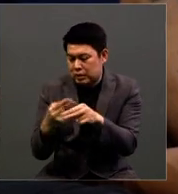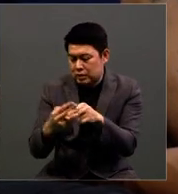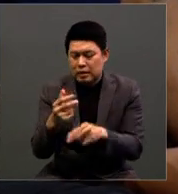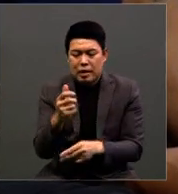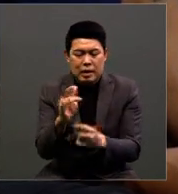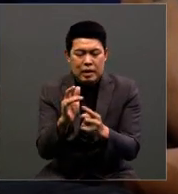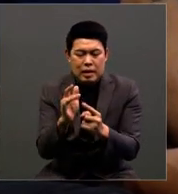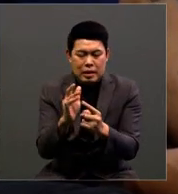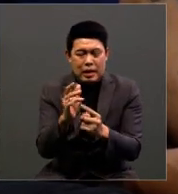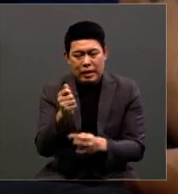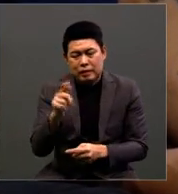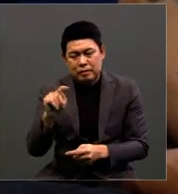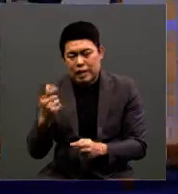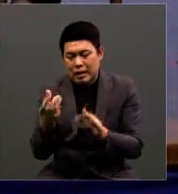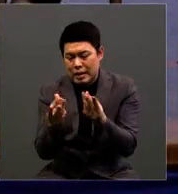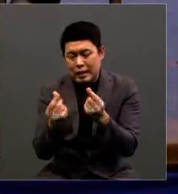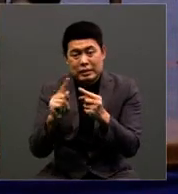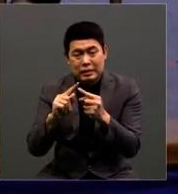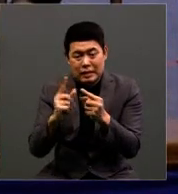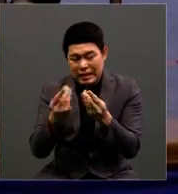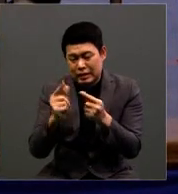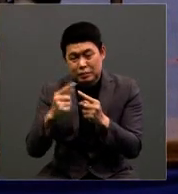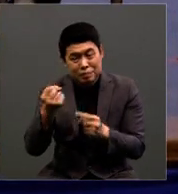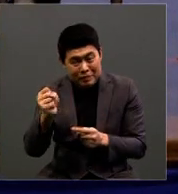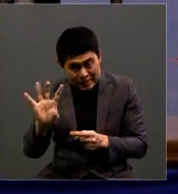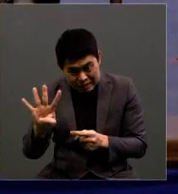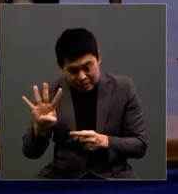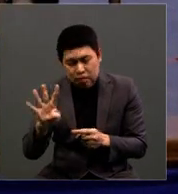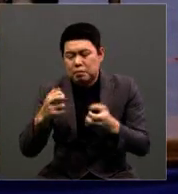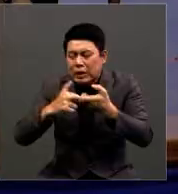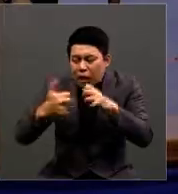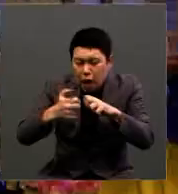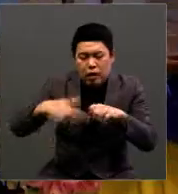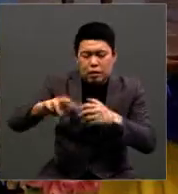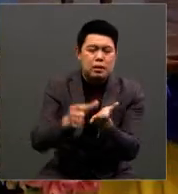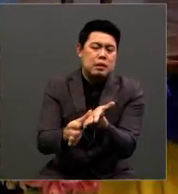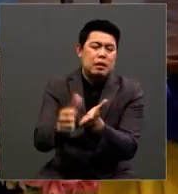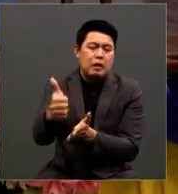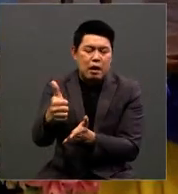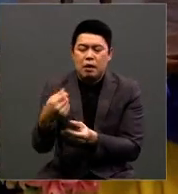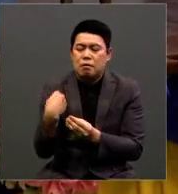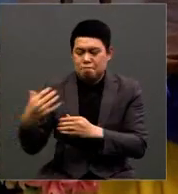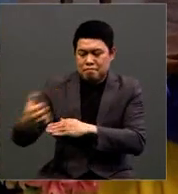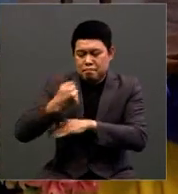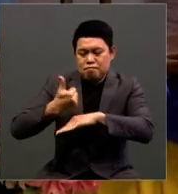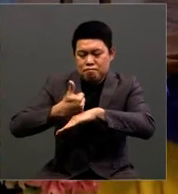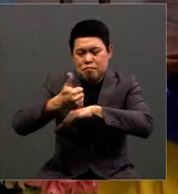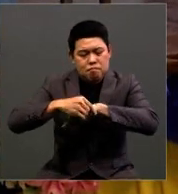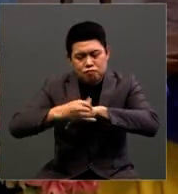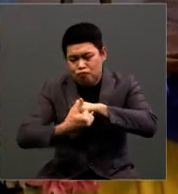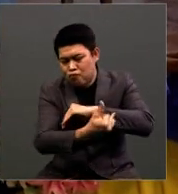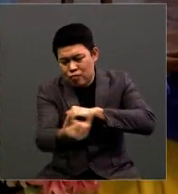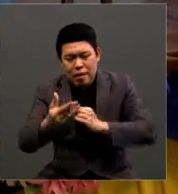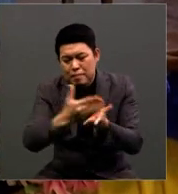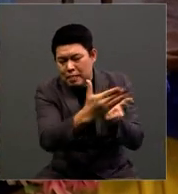นะครับจรัสสุริยพงษ์เบอร์ 14บอกว่าปัญหาต่างๆในพื้นที่จะแก้ไขได้ต้องกระจายอำนาจไปสู่ชุมชนและทุกภาค